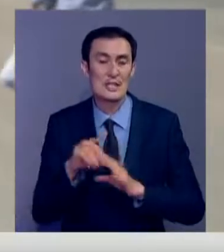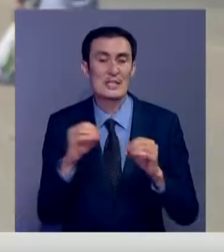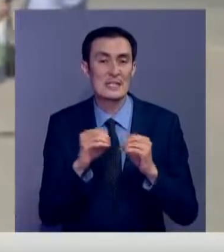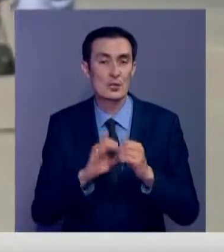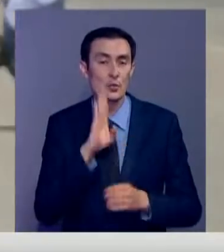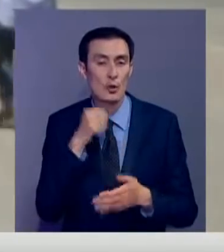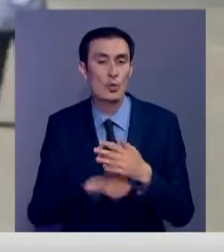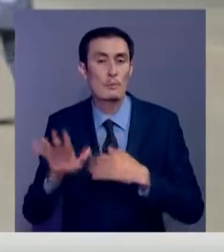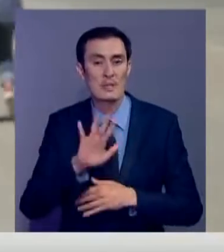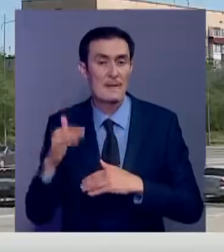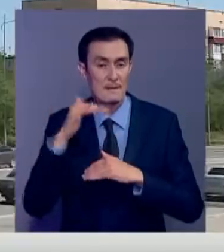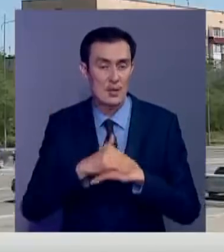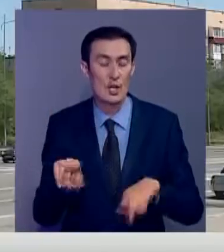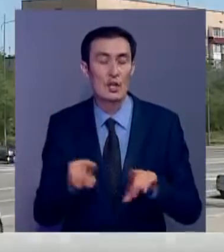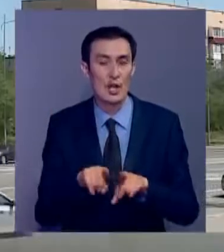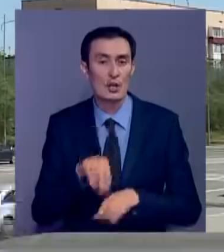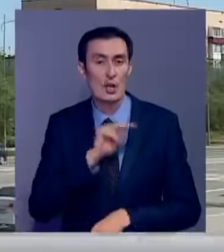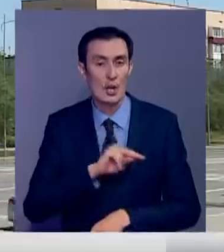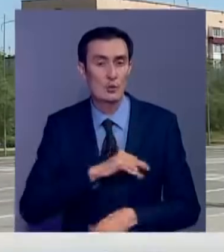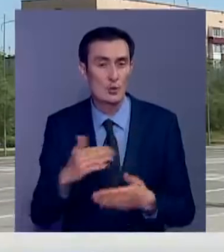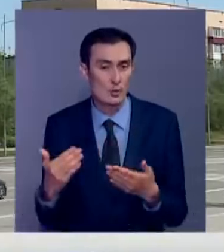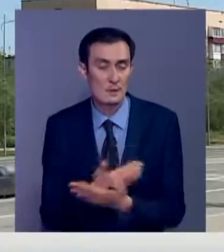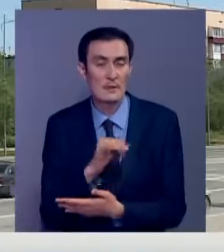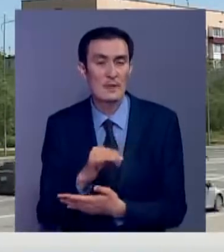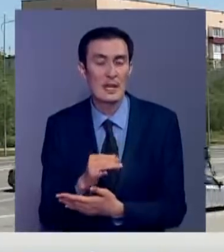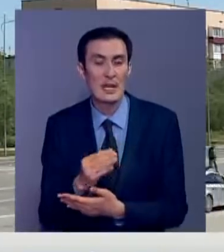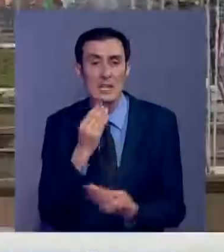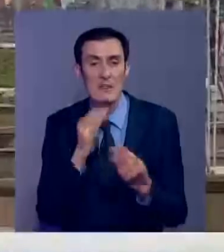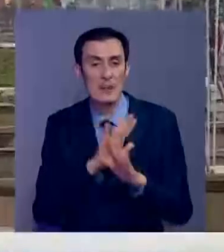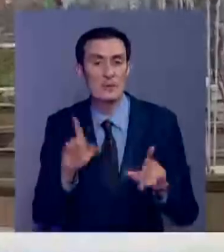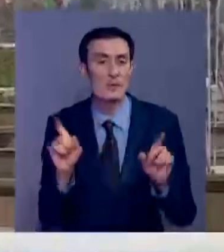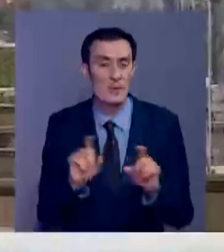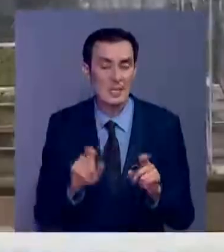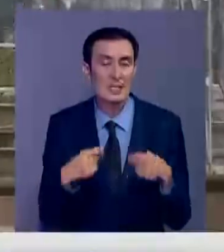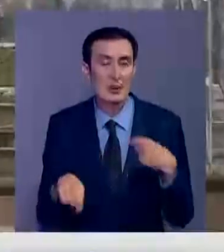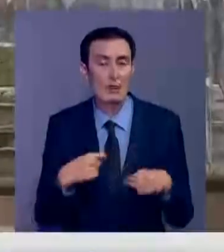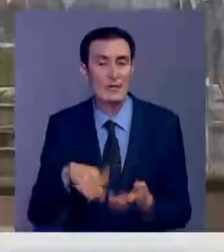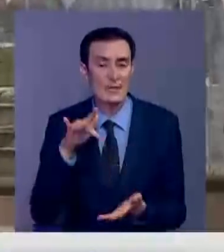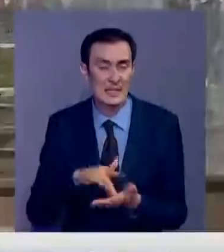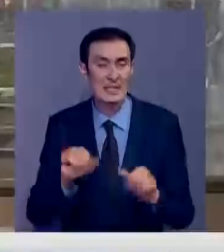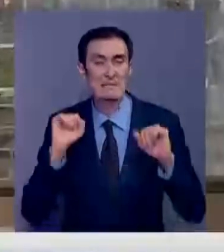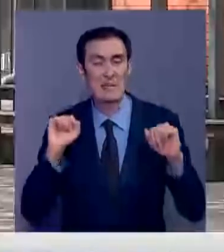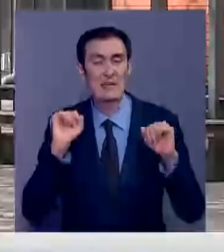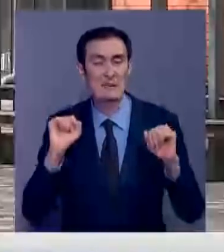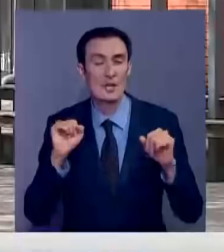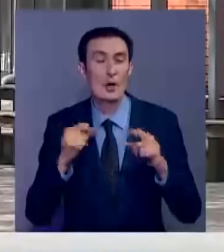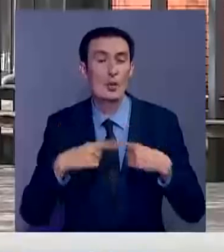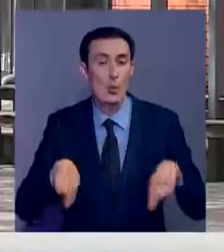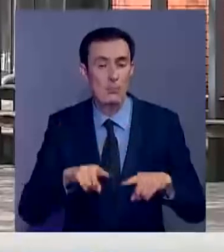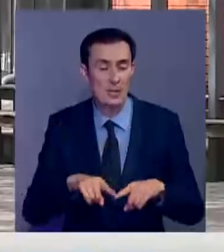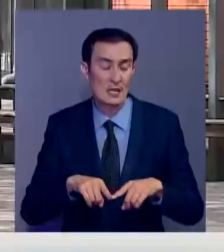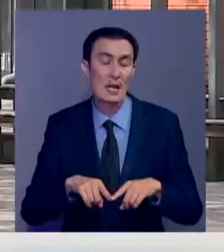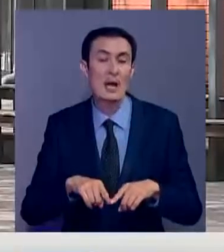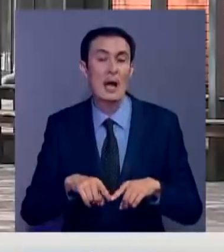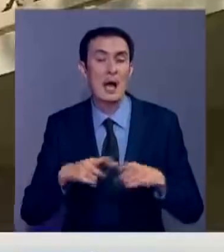5 часов вечера. Кроме того, работу возобновят непродовольственные магазины, торговые центры, спортивные комплексы.